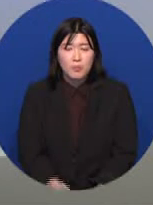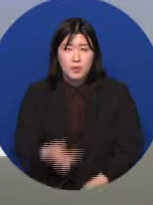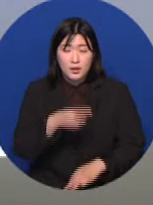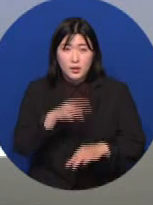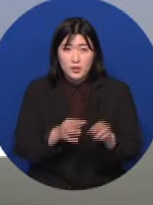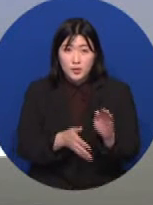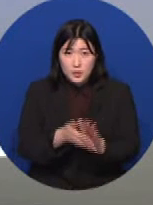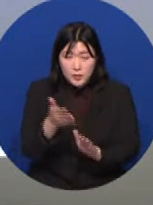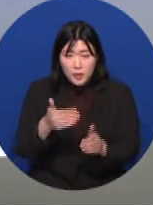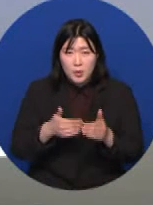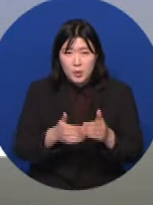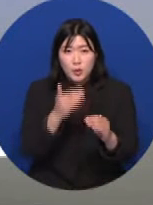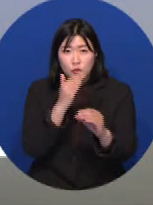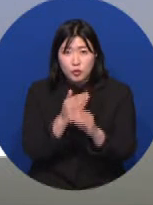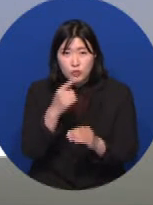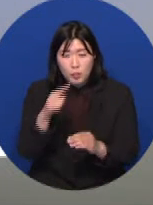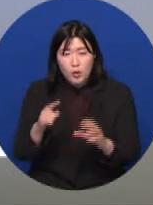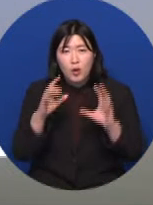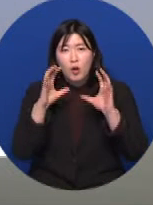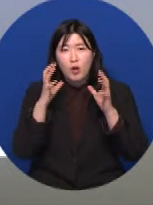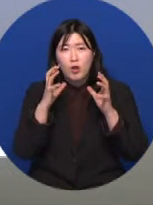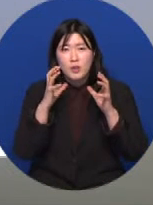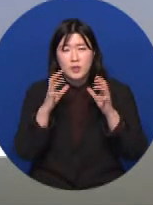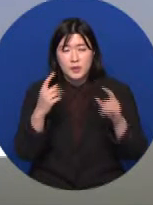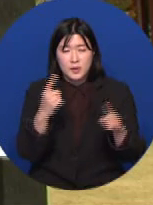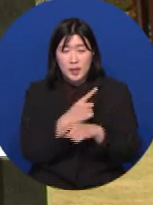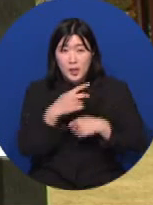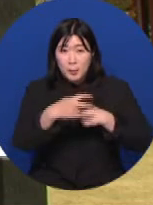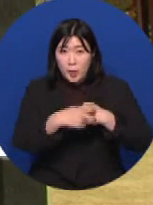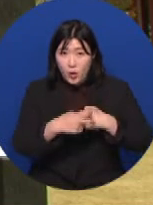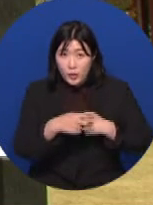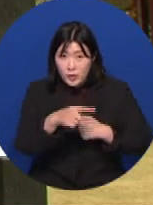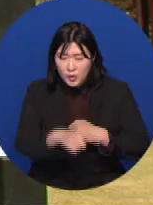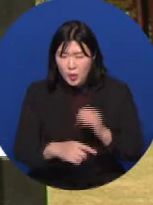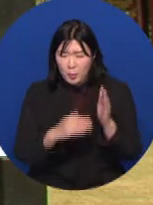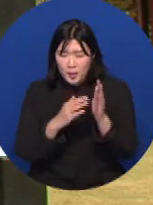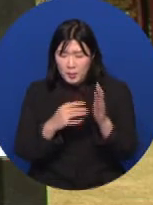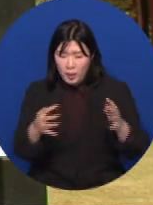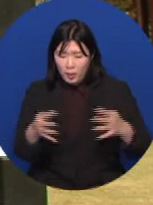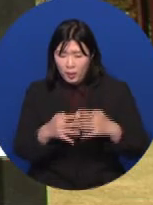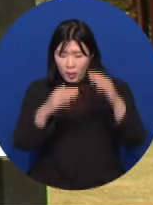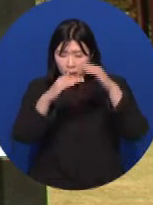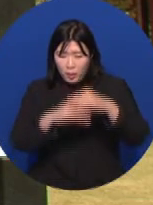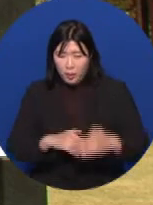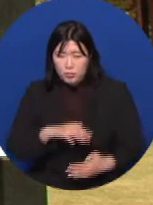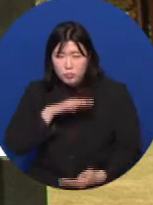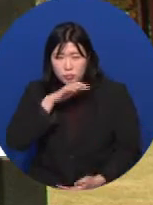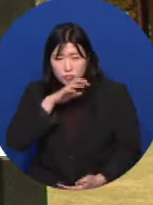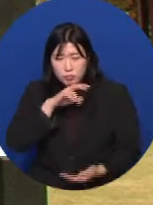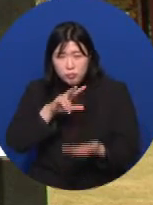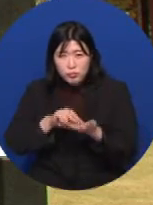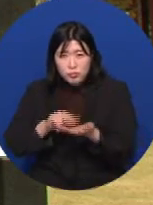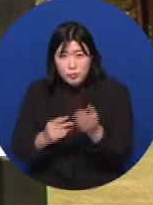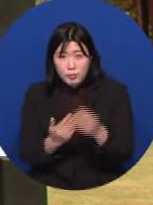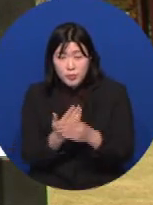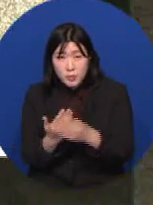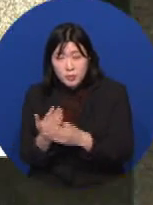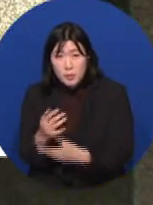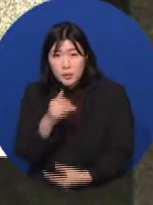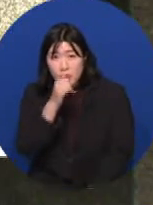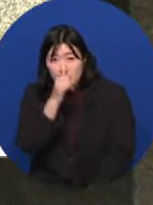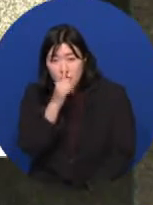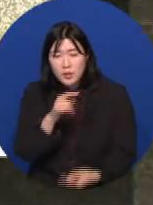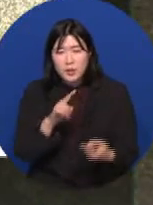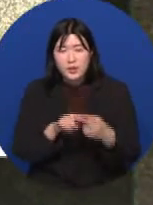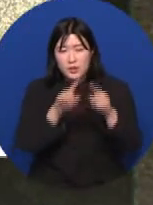다 전시가 추진 중인 00 어린이 재활병원 을 두고 밀실 4박 논란이 일고 있는 가운데 다 전씨가 실시협약